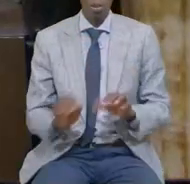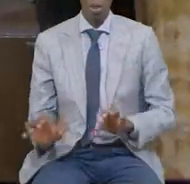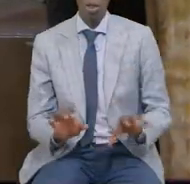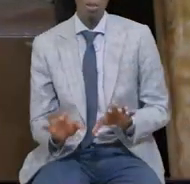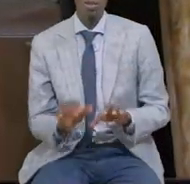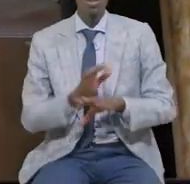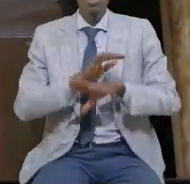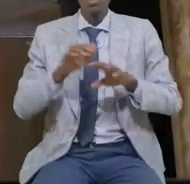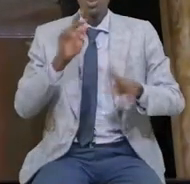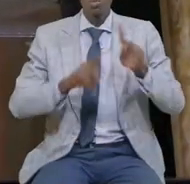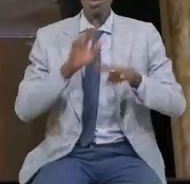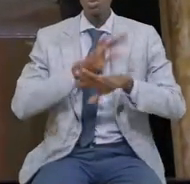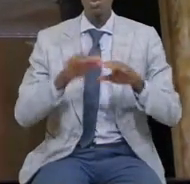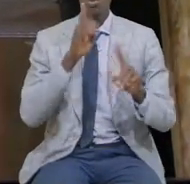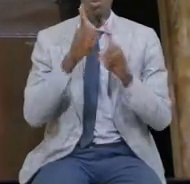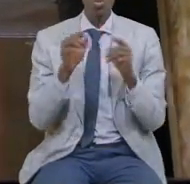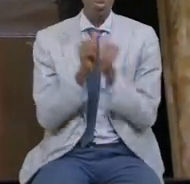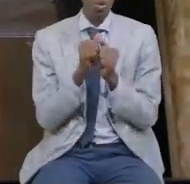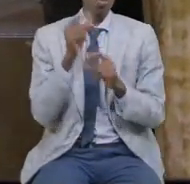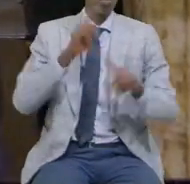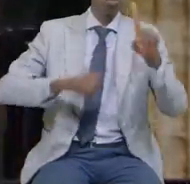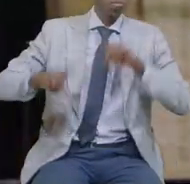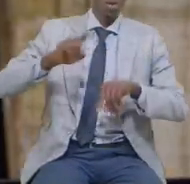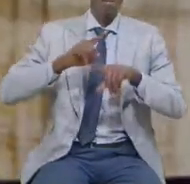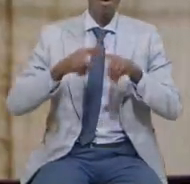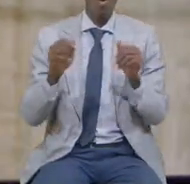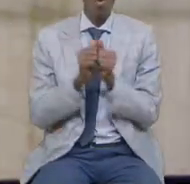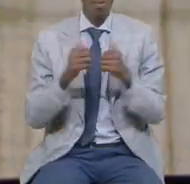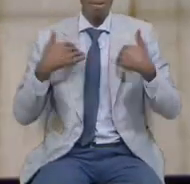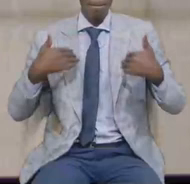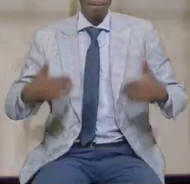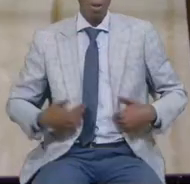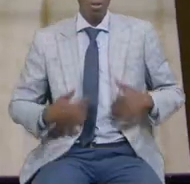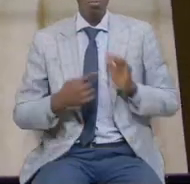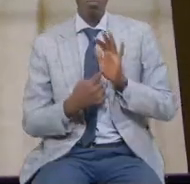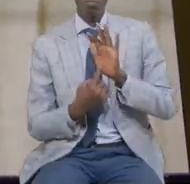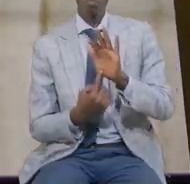Ils pourraient ne pas te parler directement, mais ils vont te parler